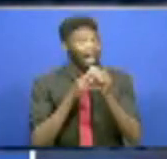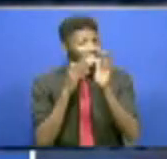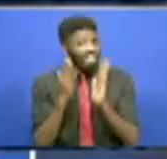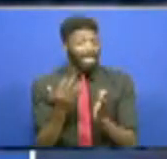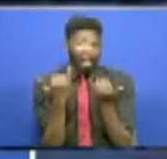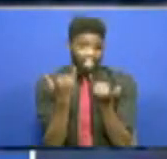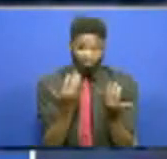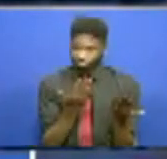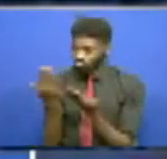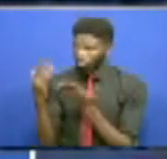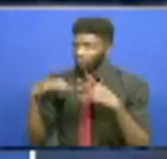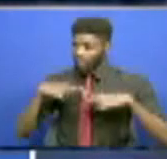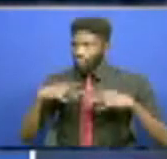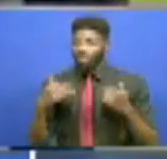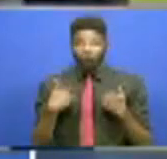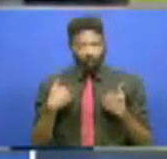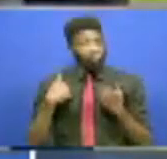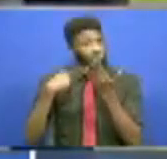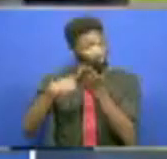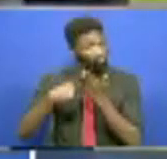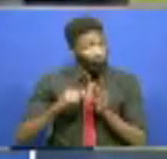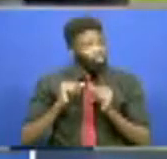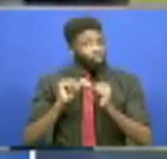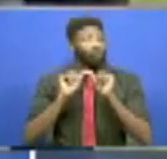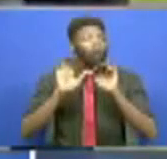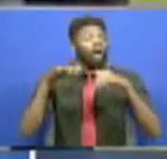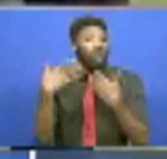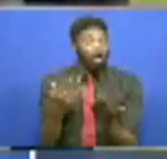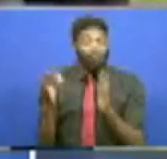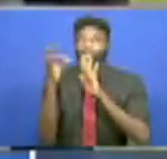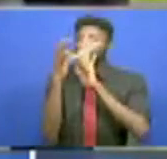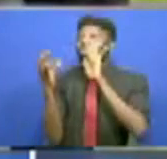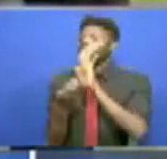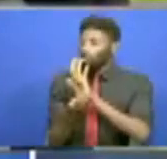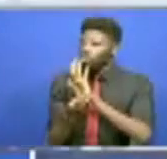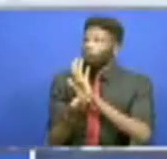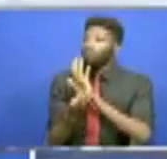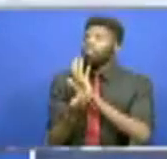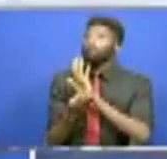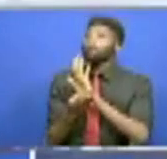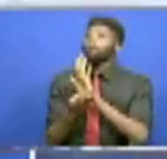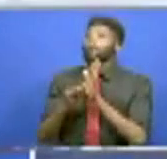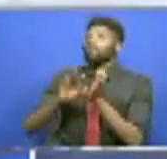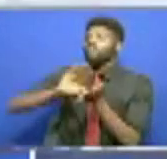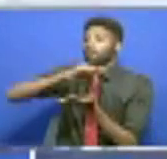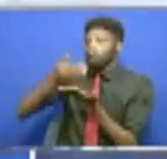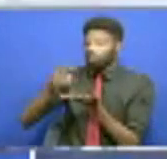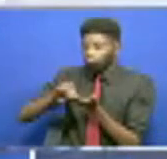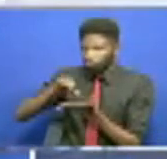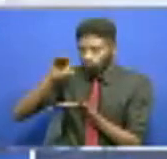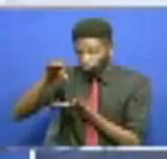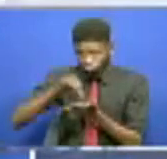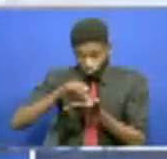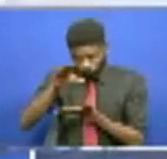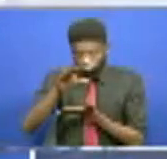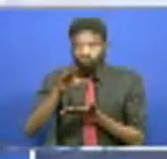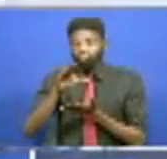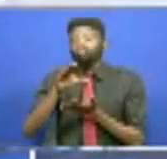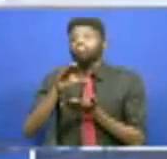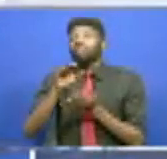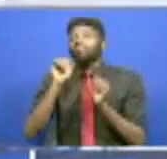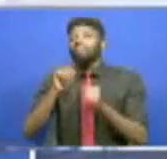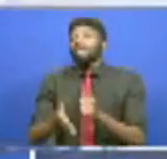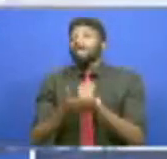wa mapato miongoni mwa serikali za kaunti itakayonufaisha kaunti zote. So we would want to encourage